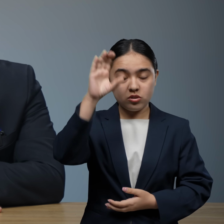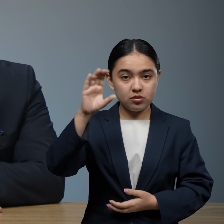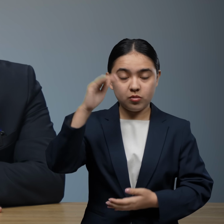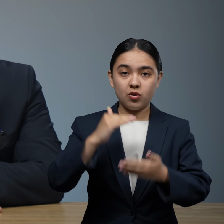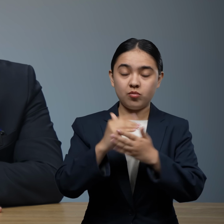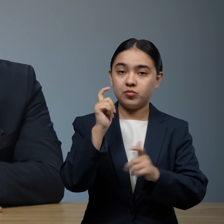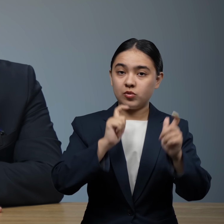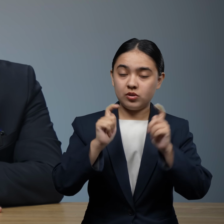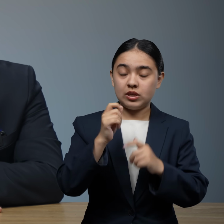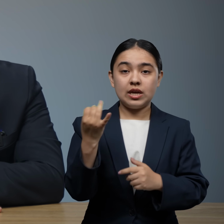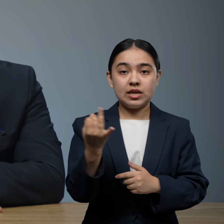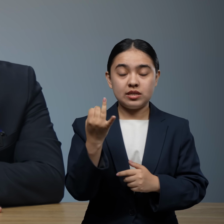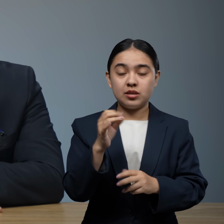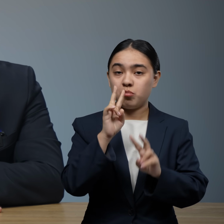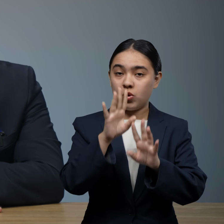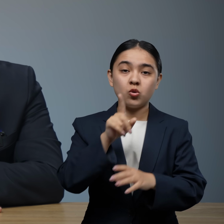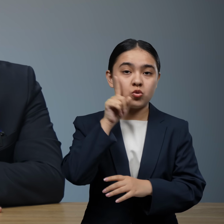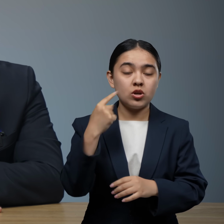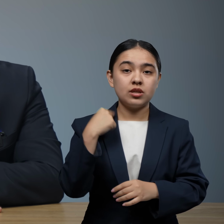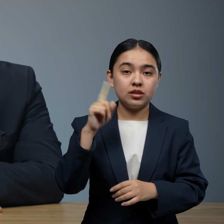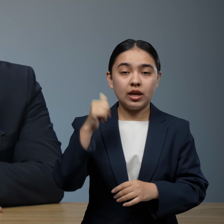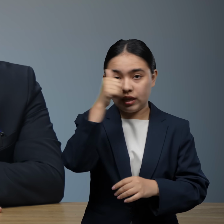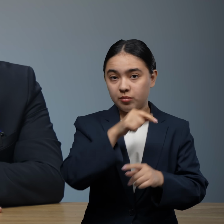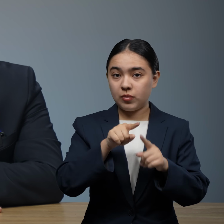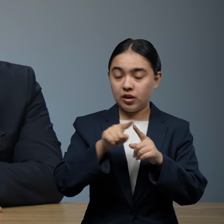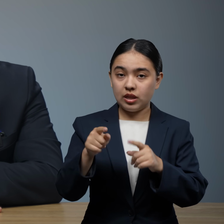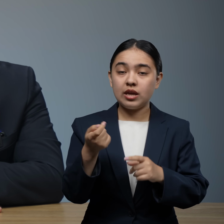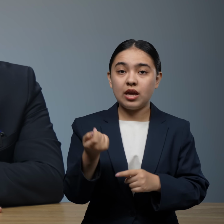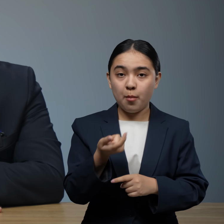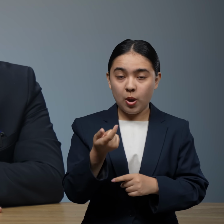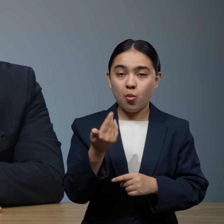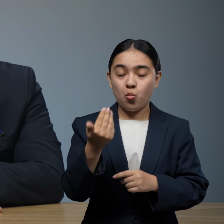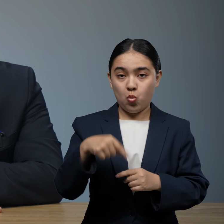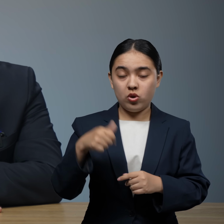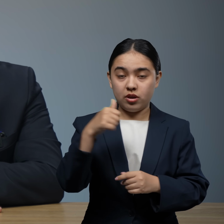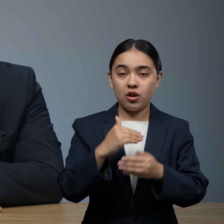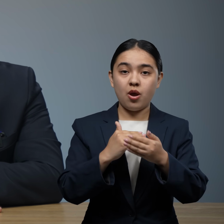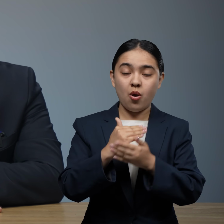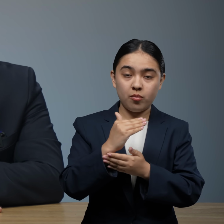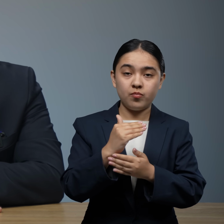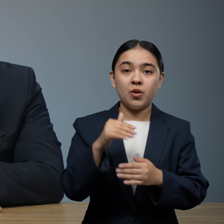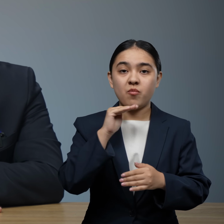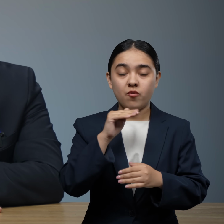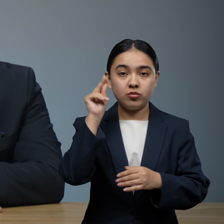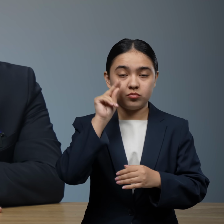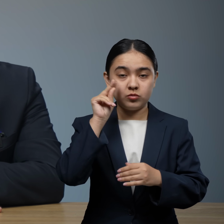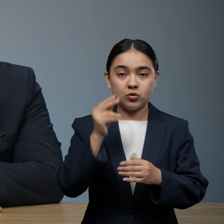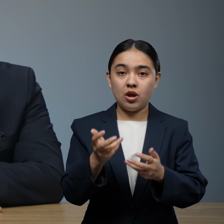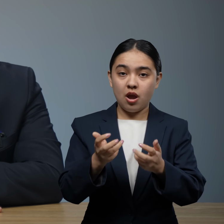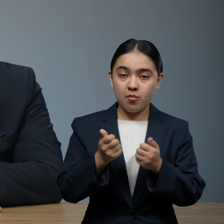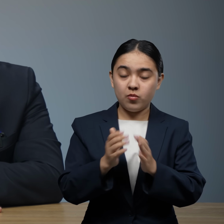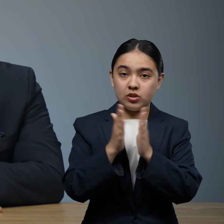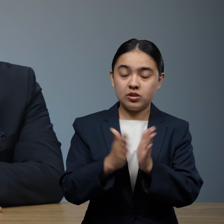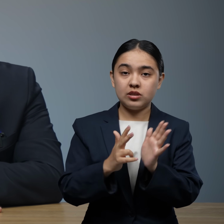O'zbekistonda oliy ta'lim olishga qiziqish bildirayotgan yoshlar soni yildan yilga kamayapti. Bu yil oliy va professional ta'lim muassasalariga qabul